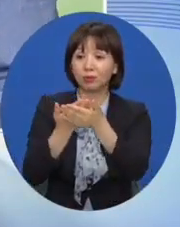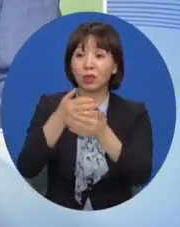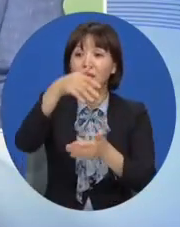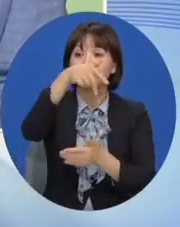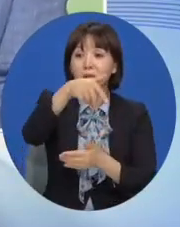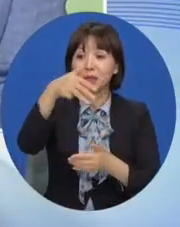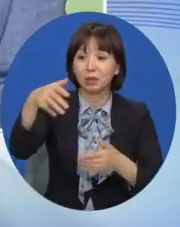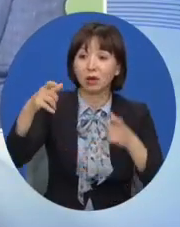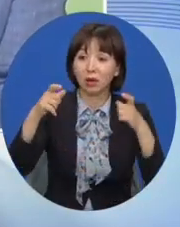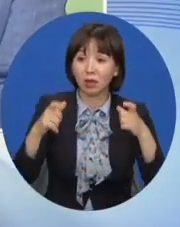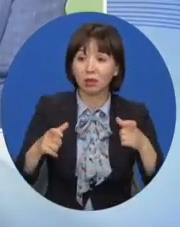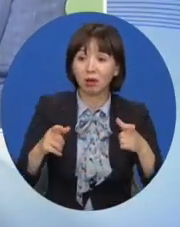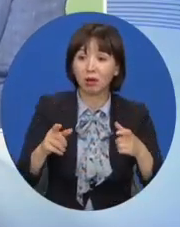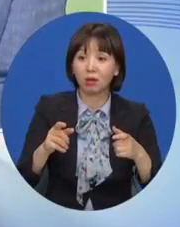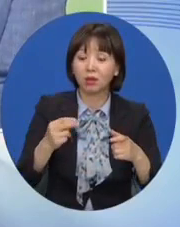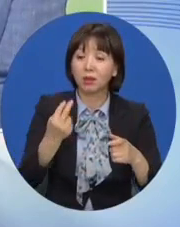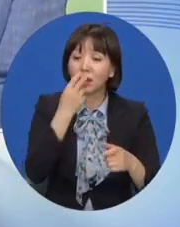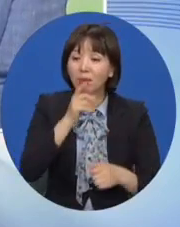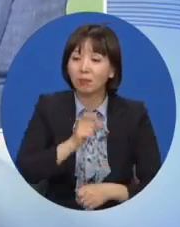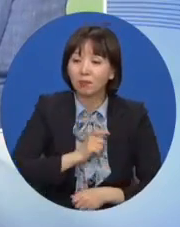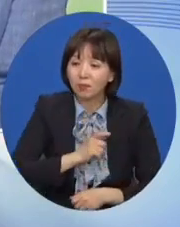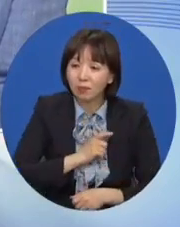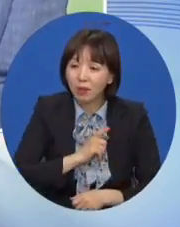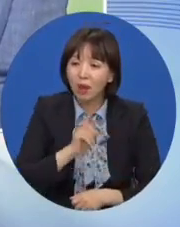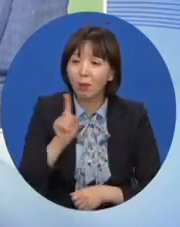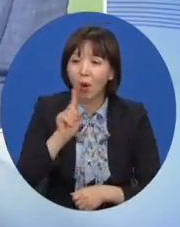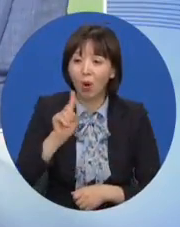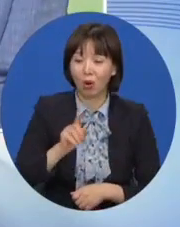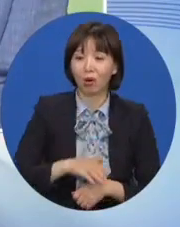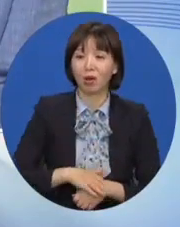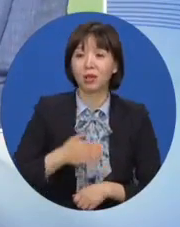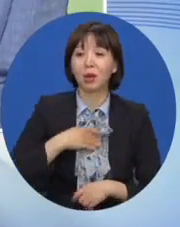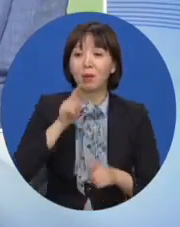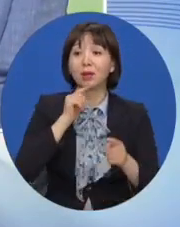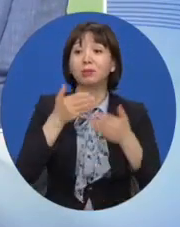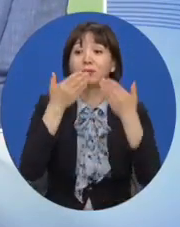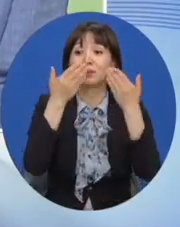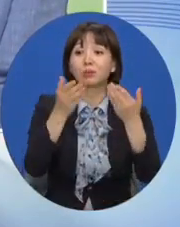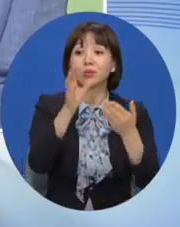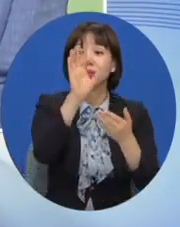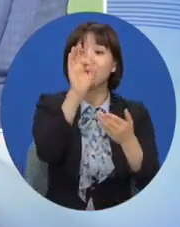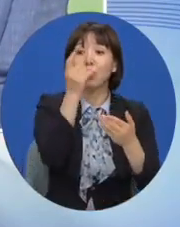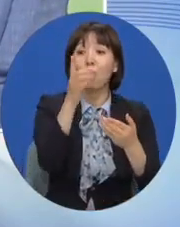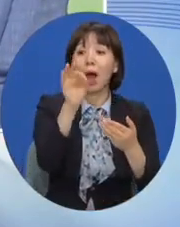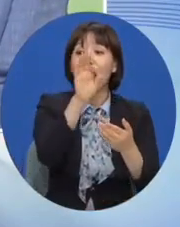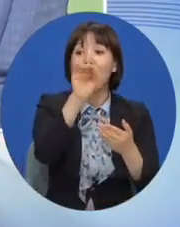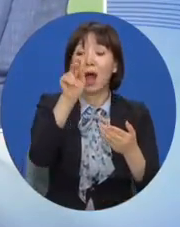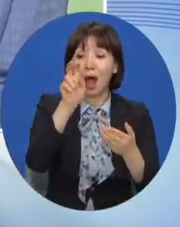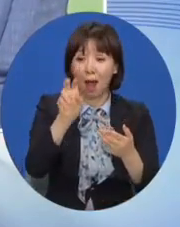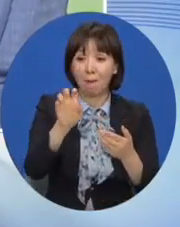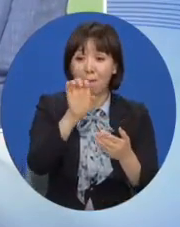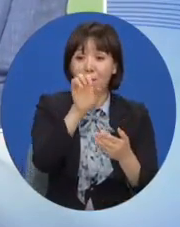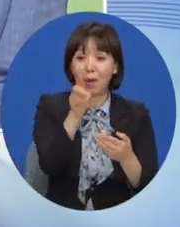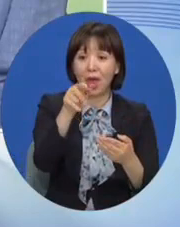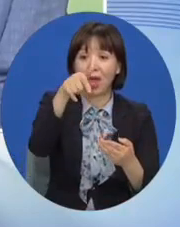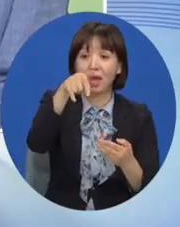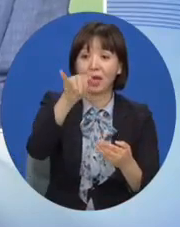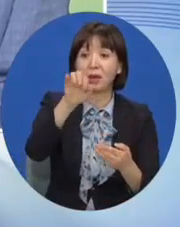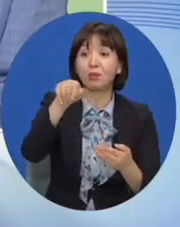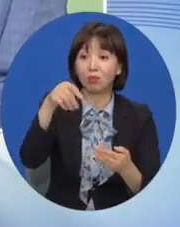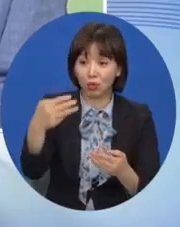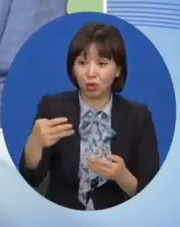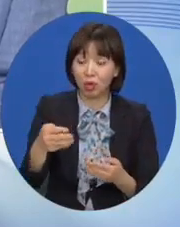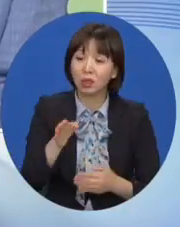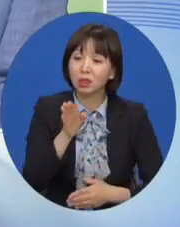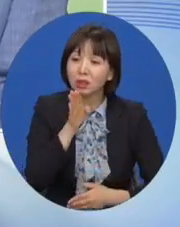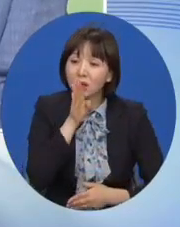제천에서 무슨 냄새가 나느냐라고 질문하셨는데 제가 말씀드린 것은 왕암 폐기물 매립장 같은 것입니다. 정말